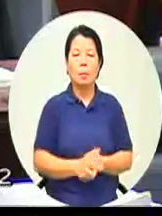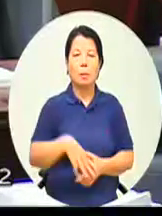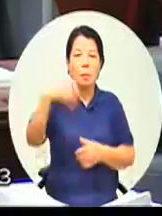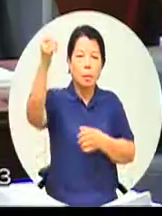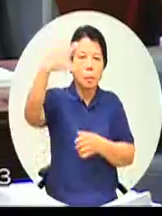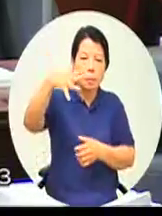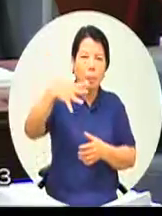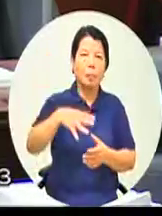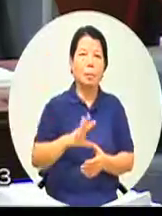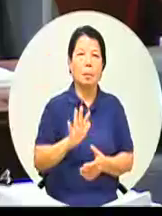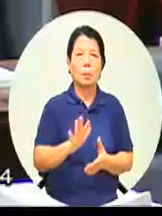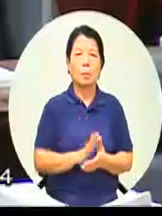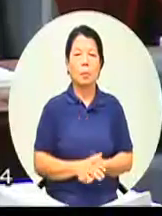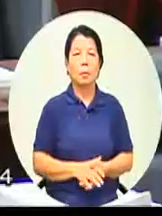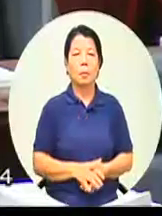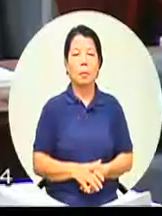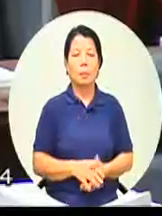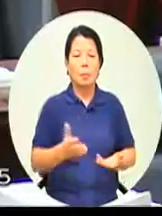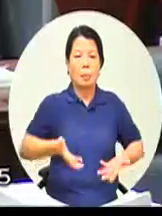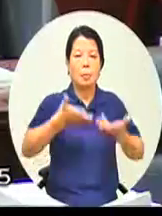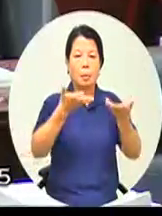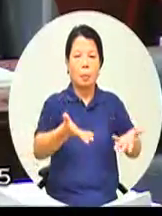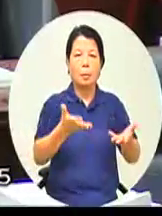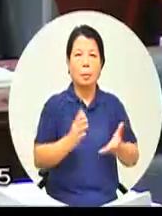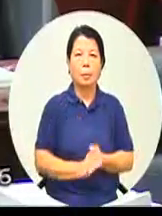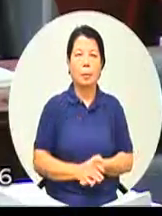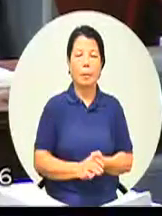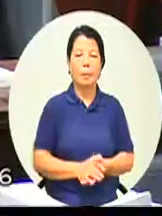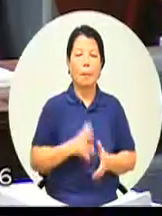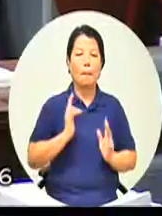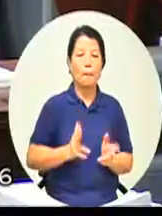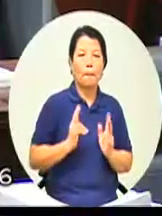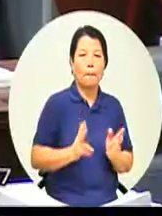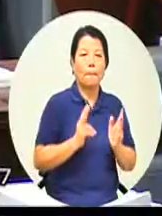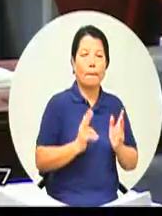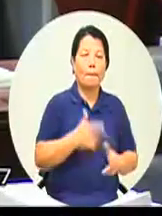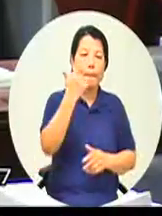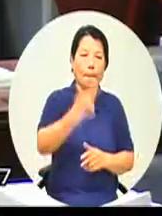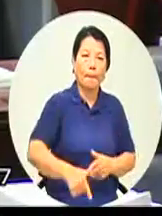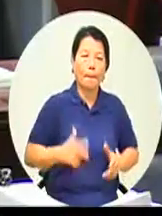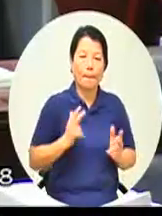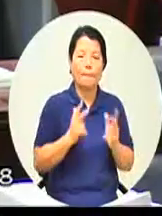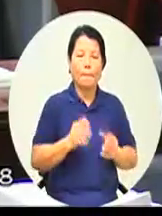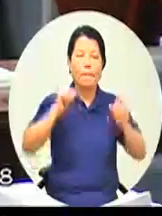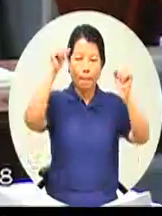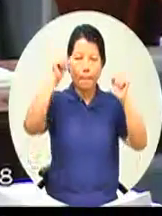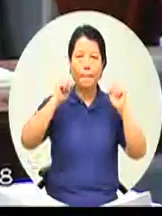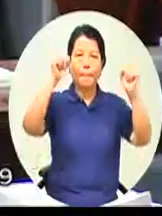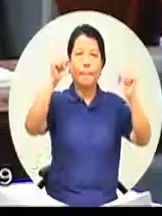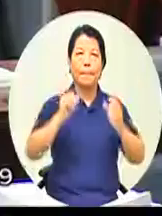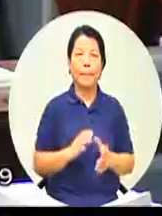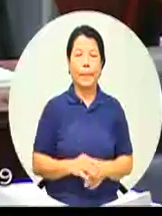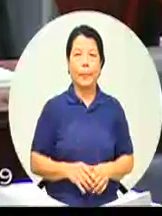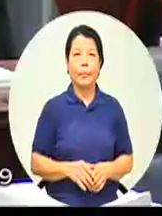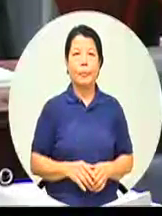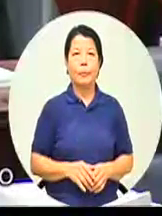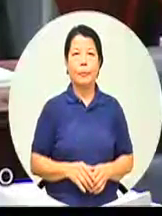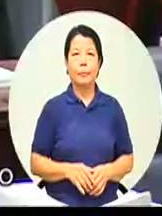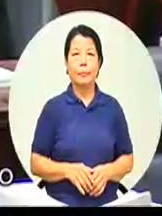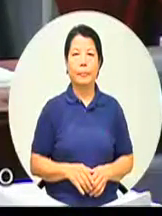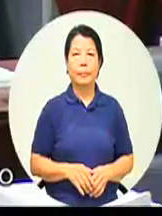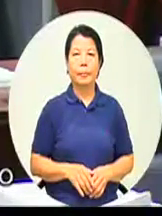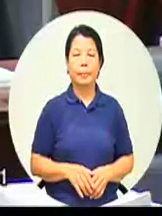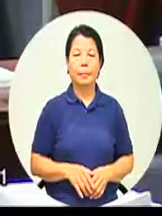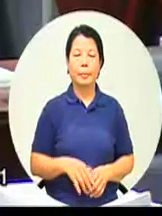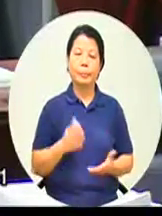啊，当然提供啊一些用慢跑或者是运动的。在那边啊，这个慢就是在